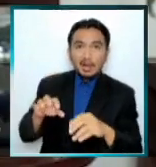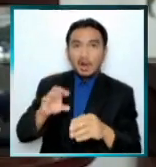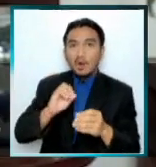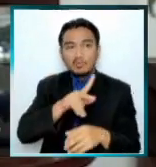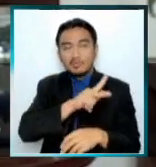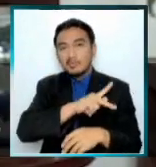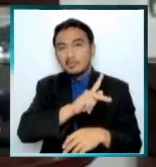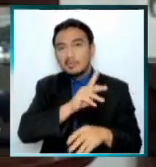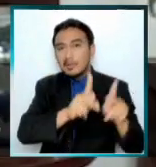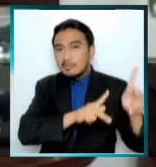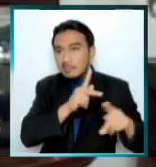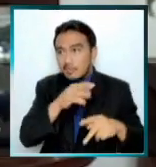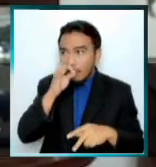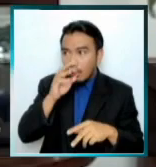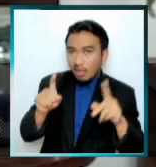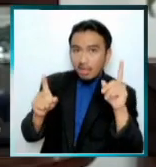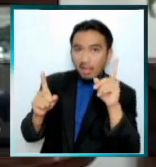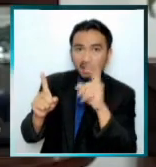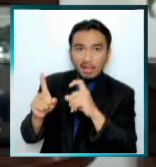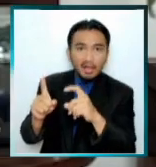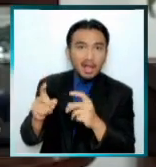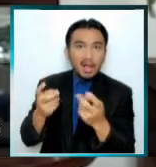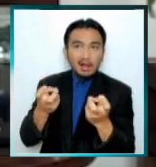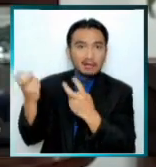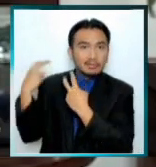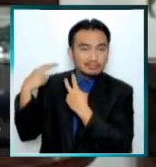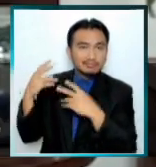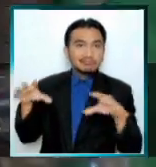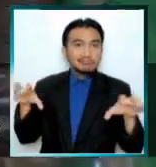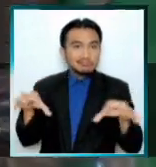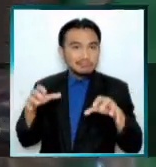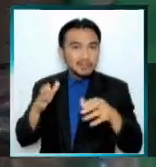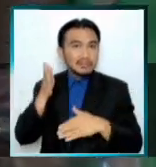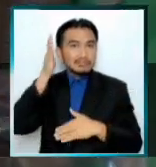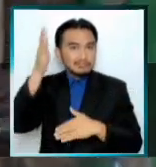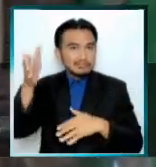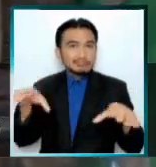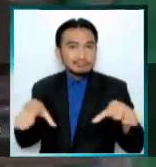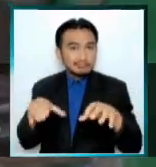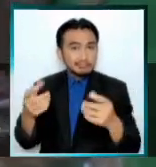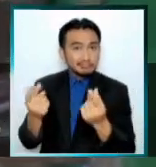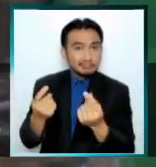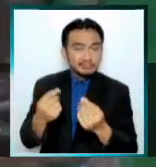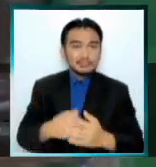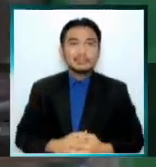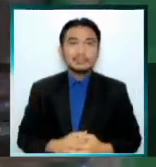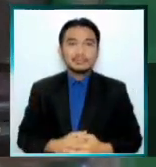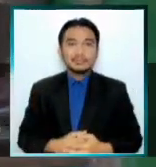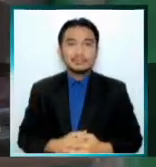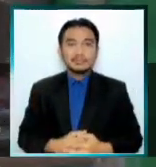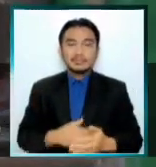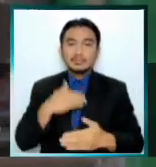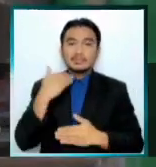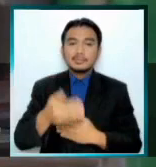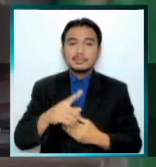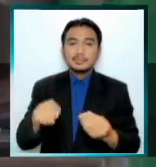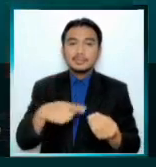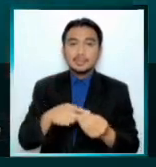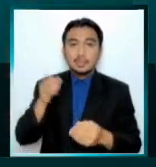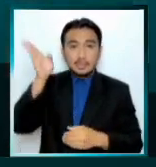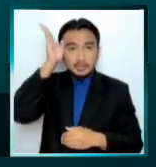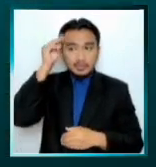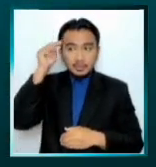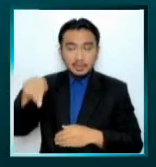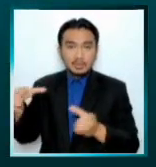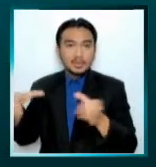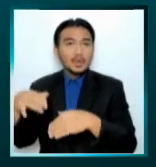mga nagawa mo na at mga plano mong gawin. Hinihingan pa namin ang pahayag ang kampo ni Marcos kaugnay nito.